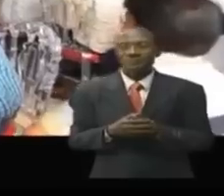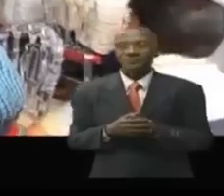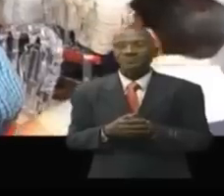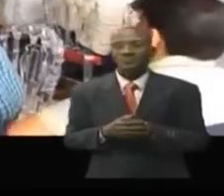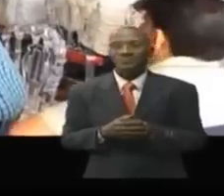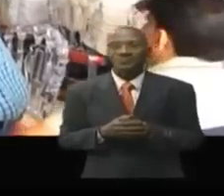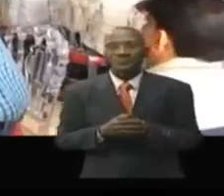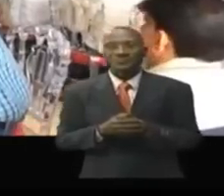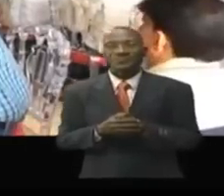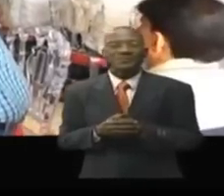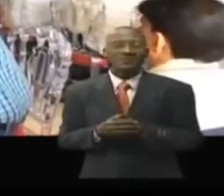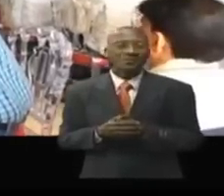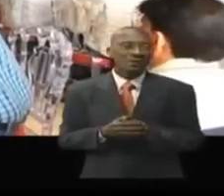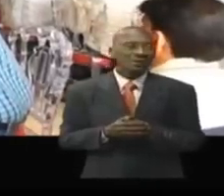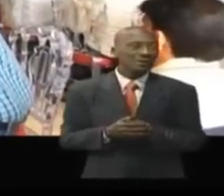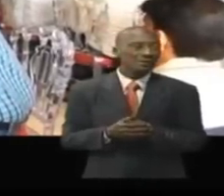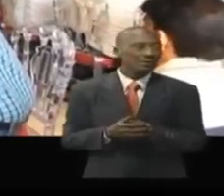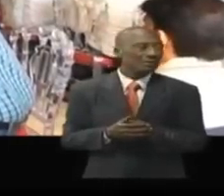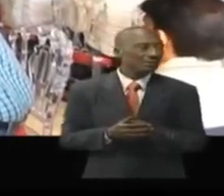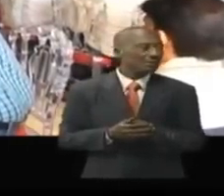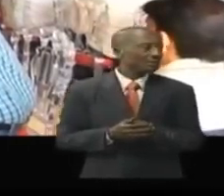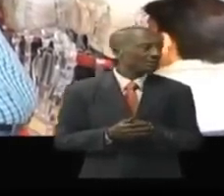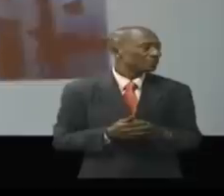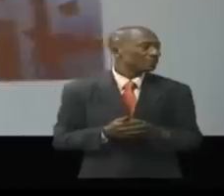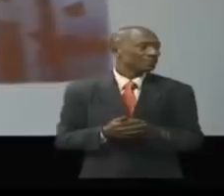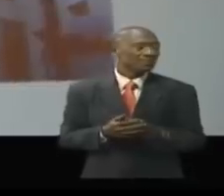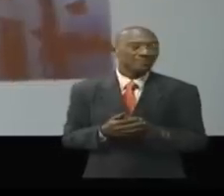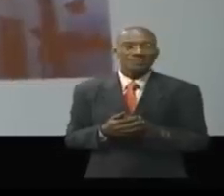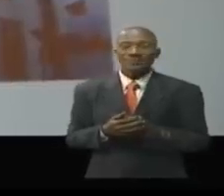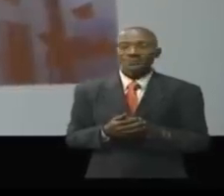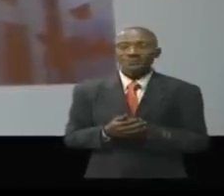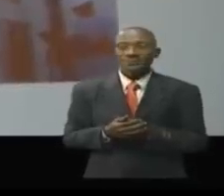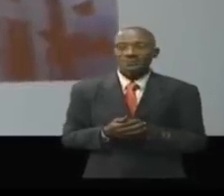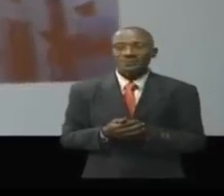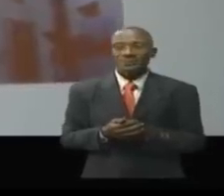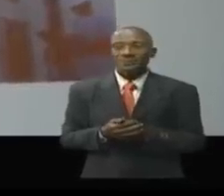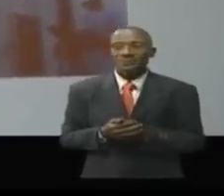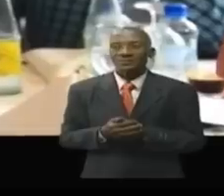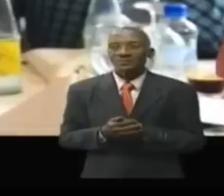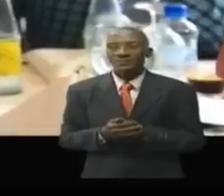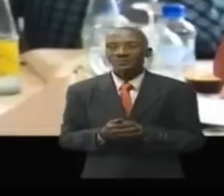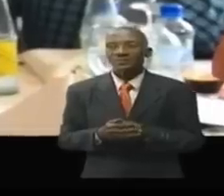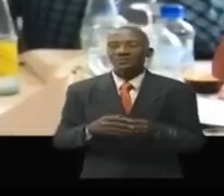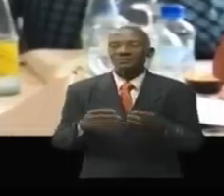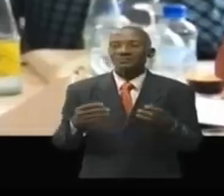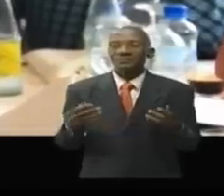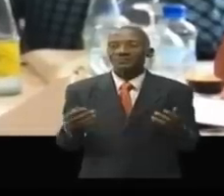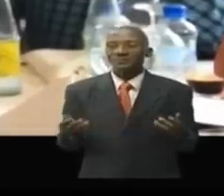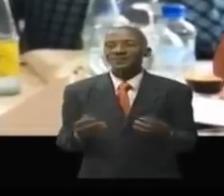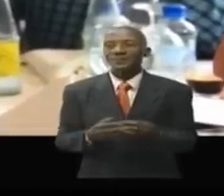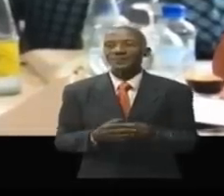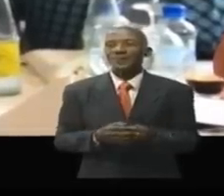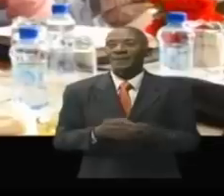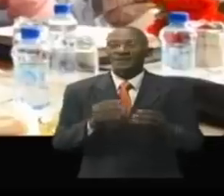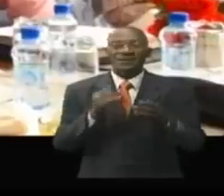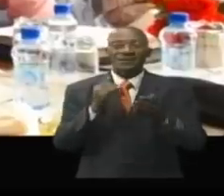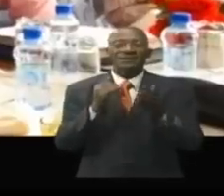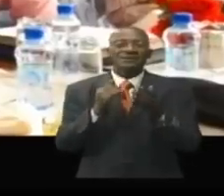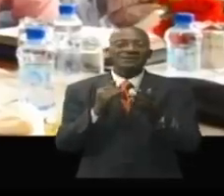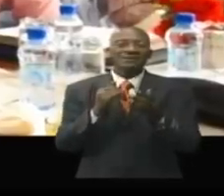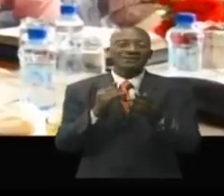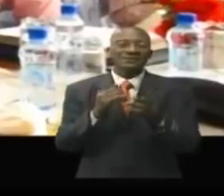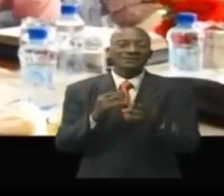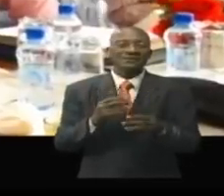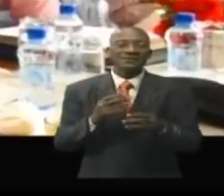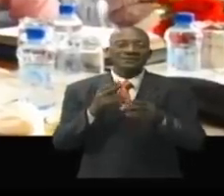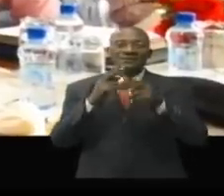architectes, avec l'appui technique et financier de la société Fouani Congo, cet atelier a réuni les architectes et installateurs congolais.